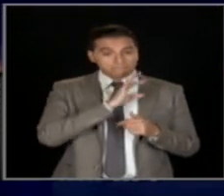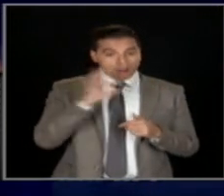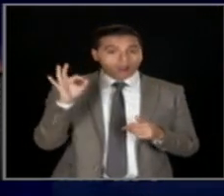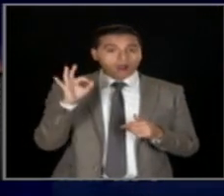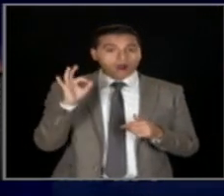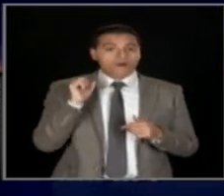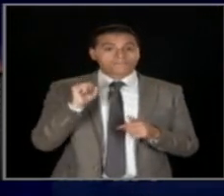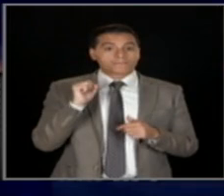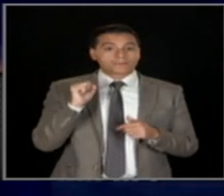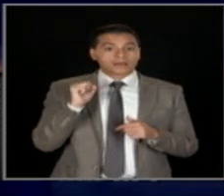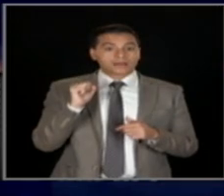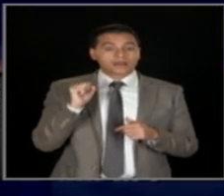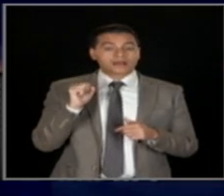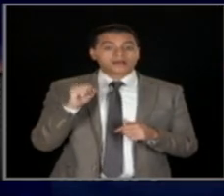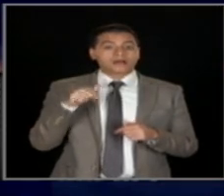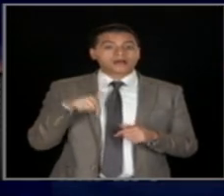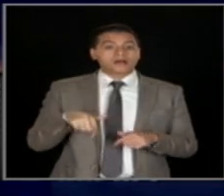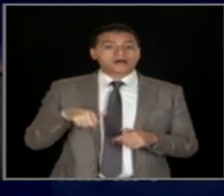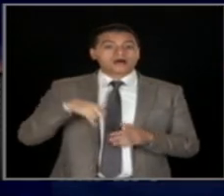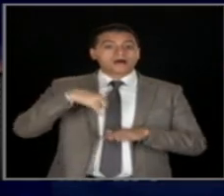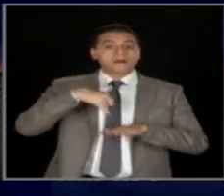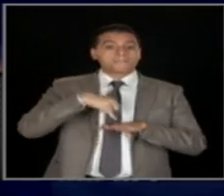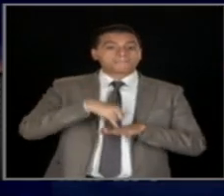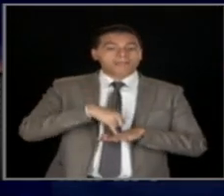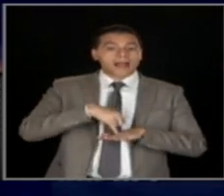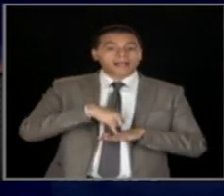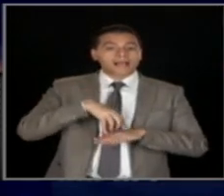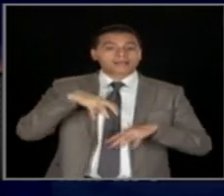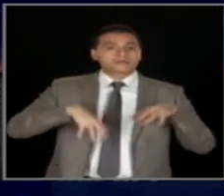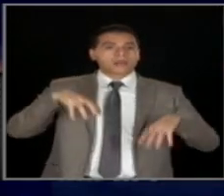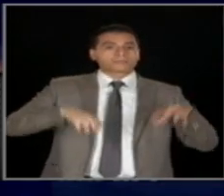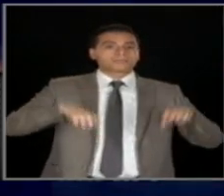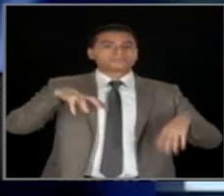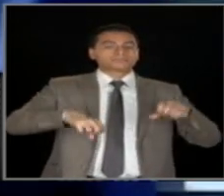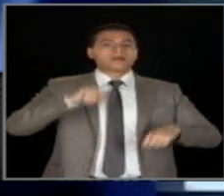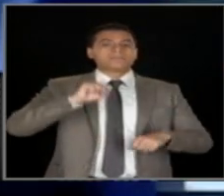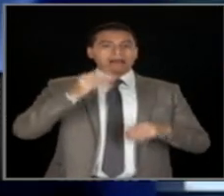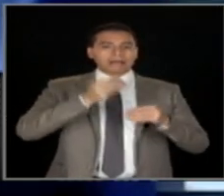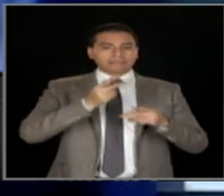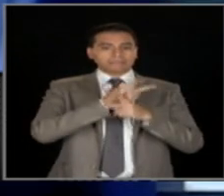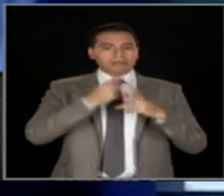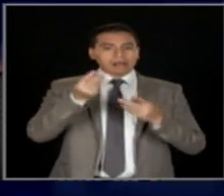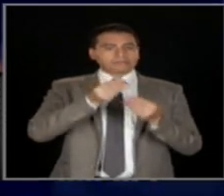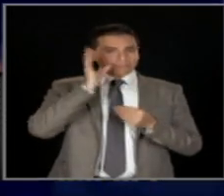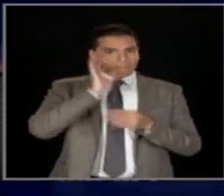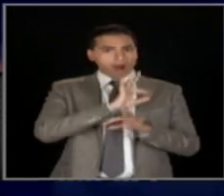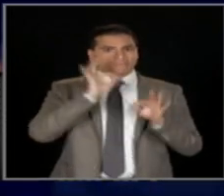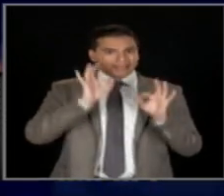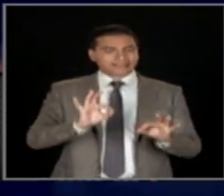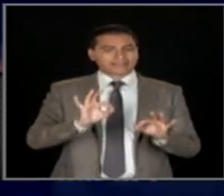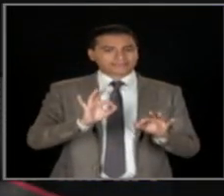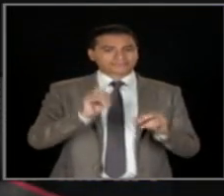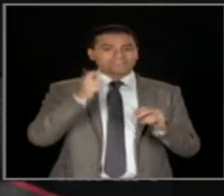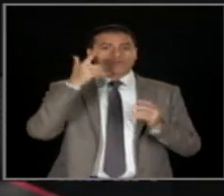جاجوزيان، عنده سلسلة معارض فنية. انتوا عارفين اللوحة دي طبعا، شفناها كتير جدا.